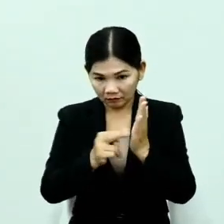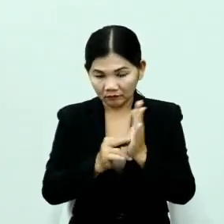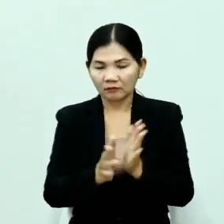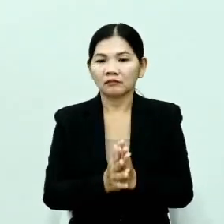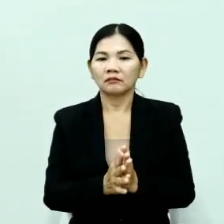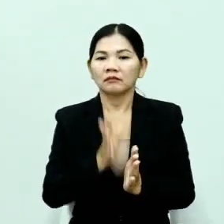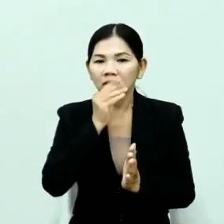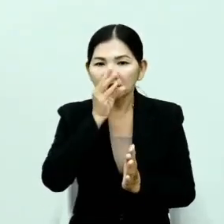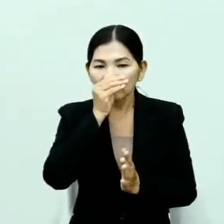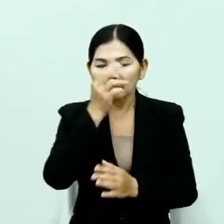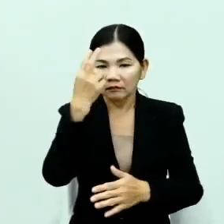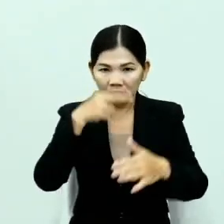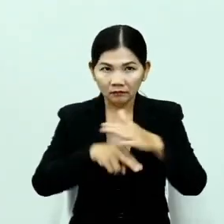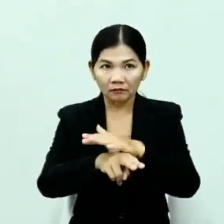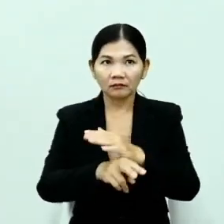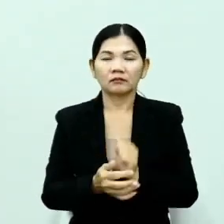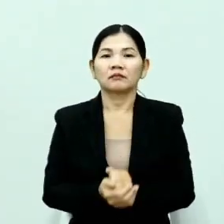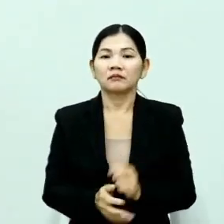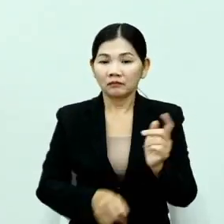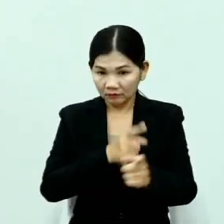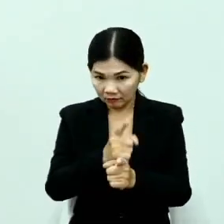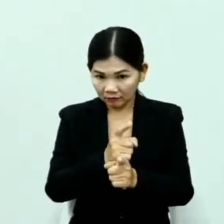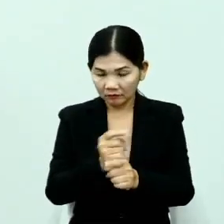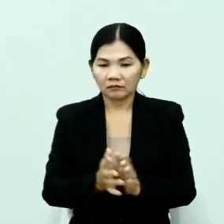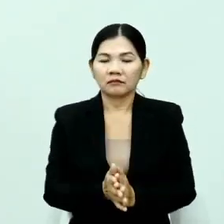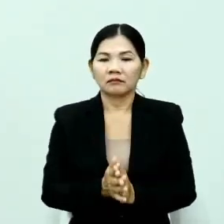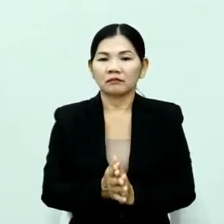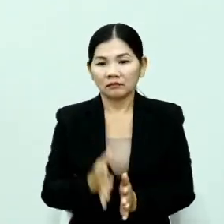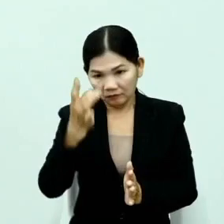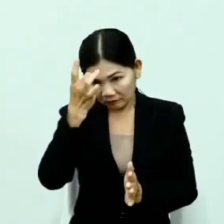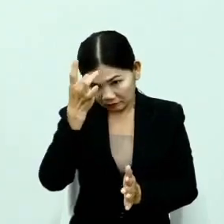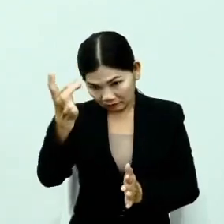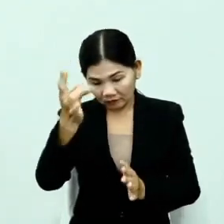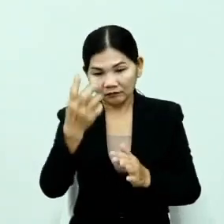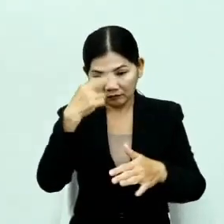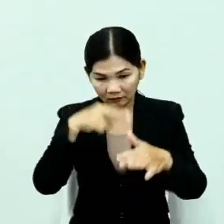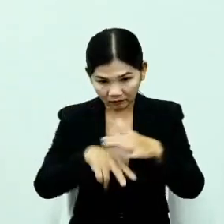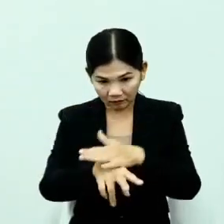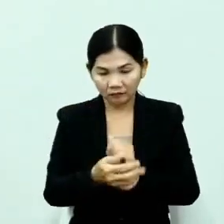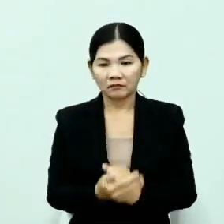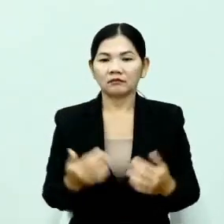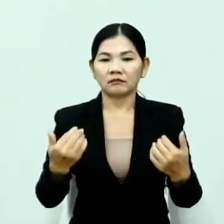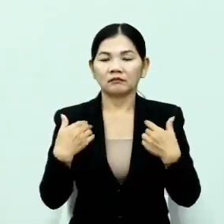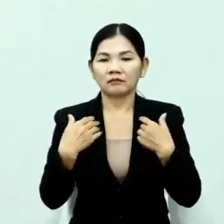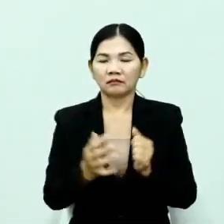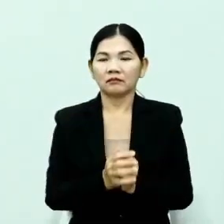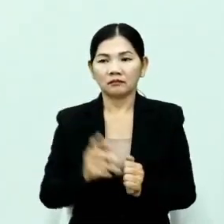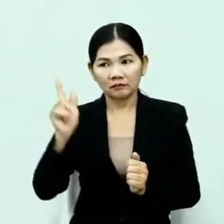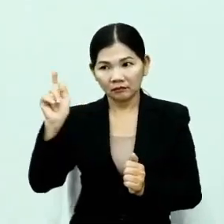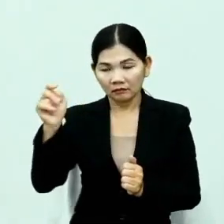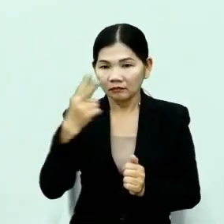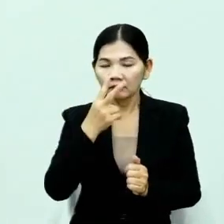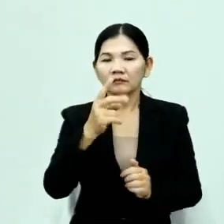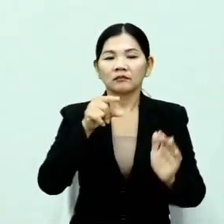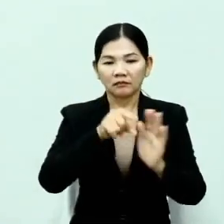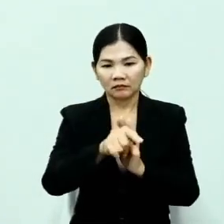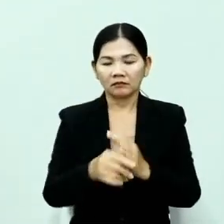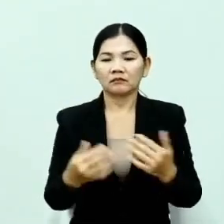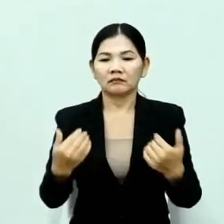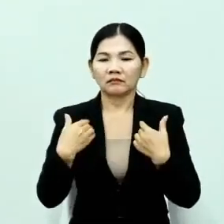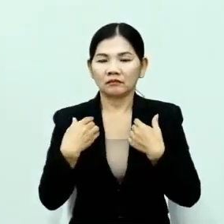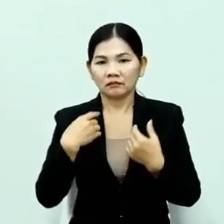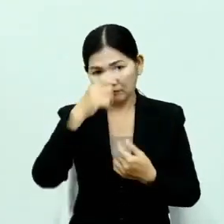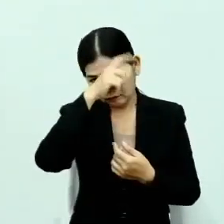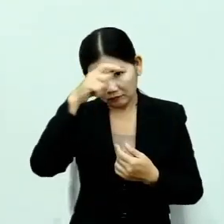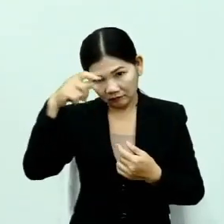ở vậy để con bắn tù tiê trăm trời đại rực tế, nè nà khlap bốc ca tù tiê. Chà, tạm thời dạ mơ tài rụp hiếp hay đăng chùm nón chương, nhưng mình đăng